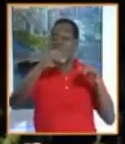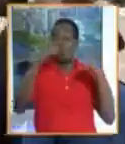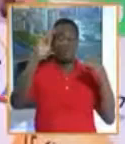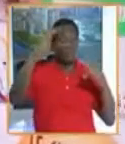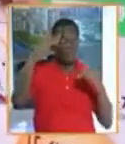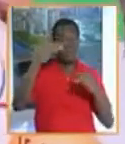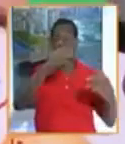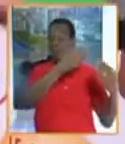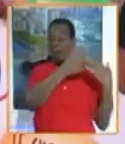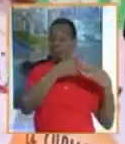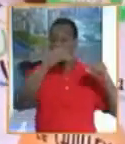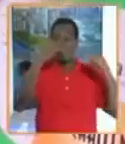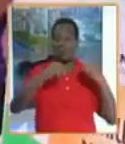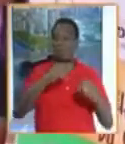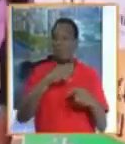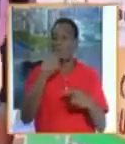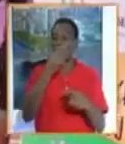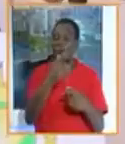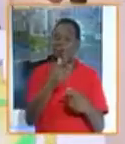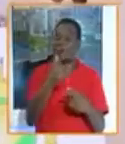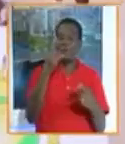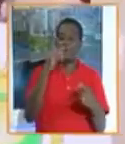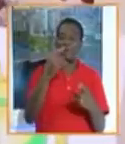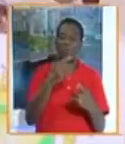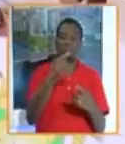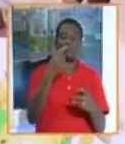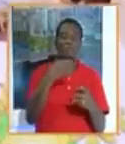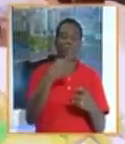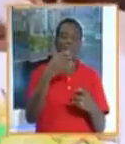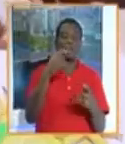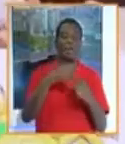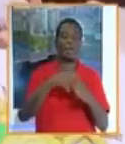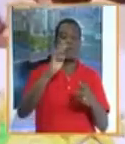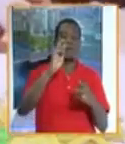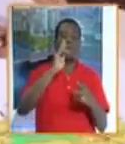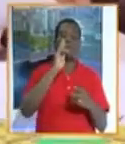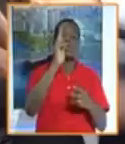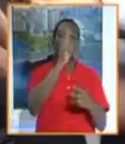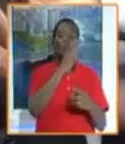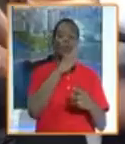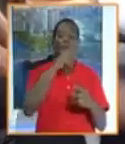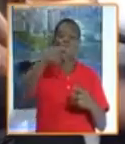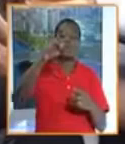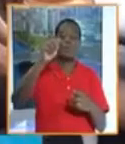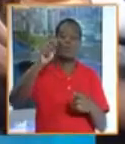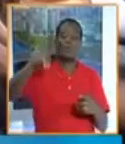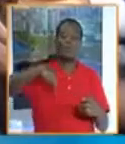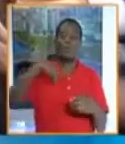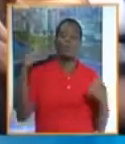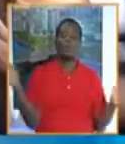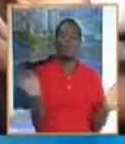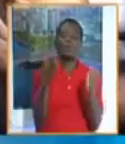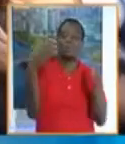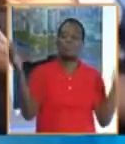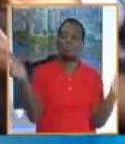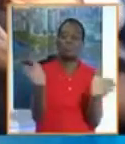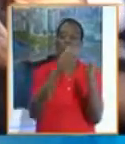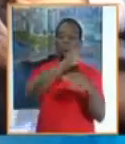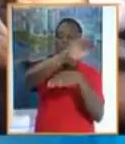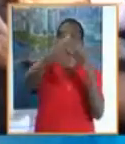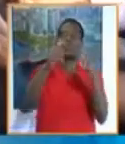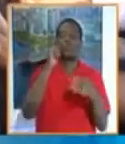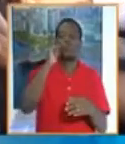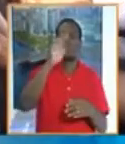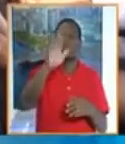mambé a lancé 2 quad à ribou jour j moins 100 à l'hôtel du district au plateau nous allons mobiliser toutes nos